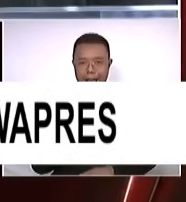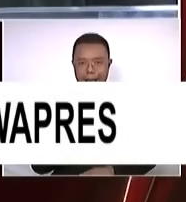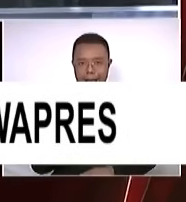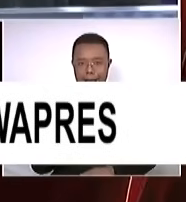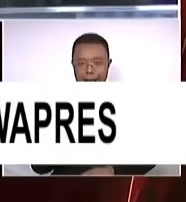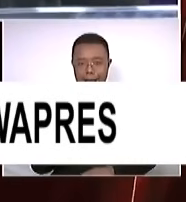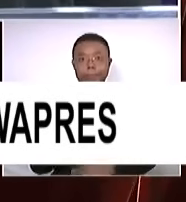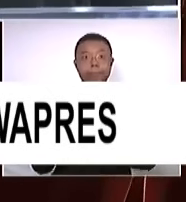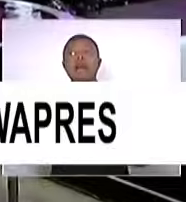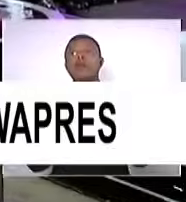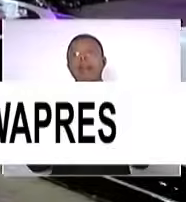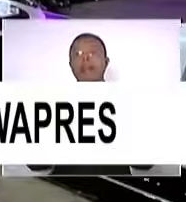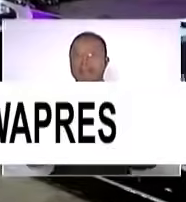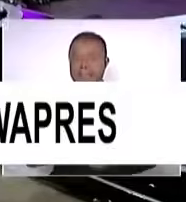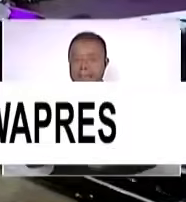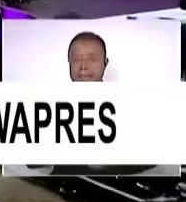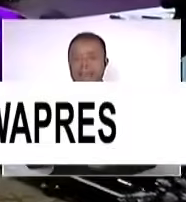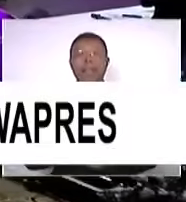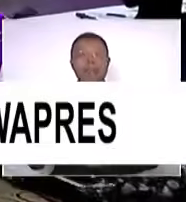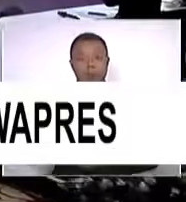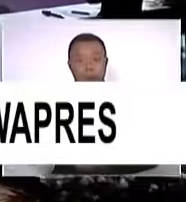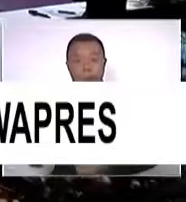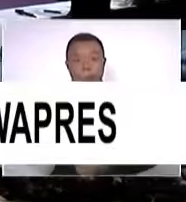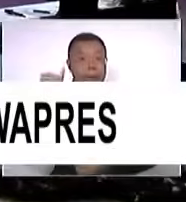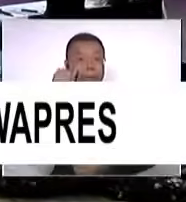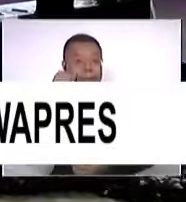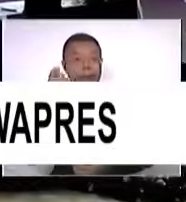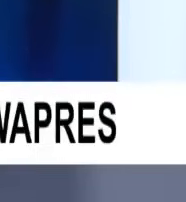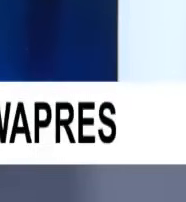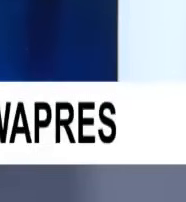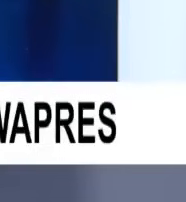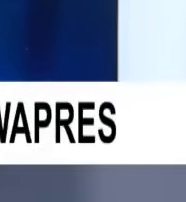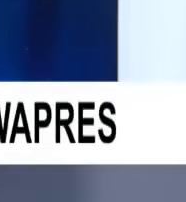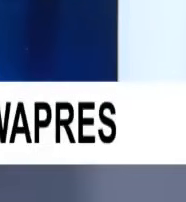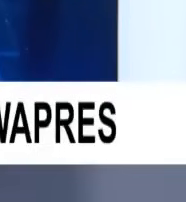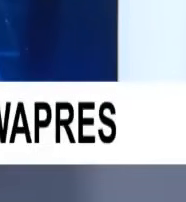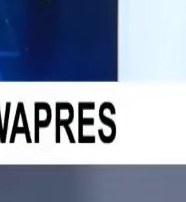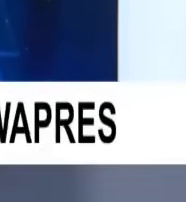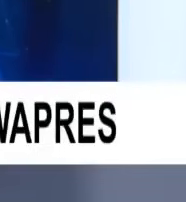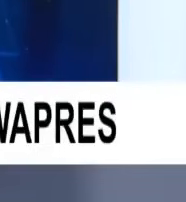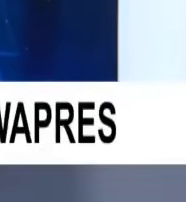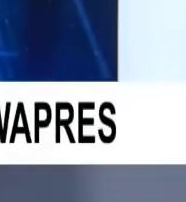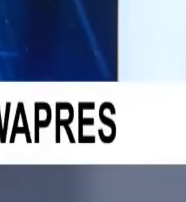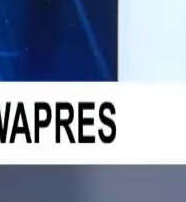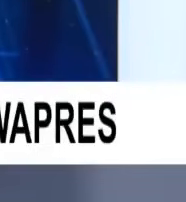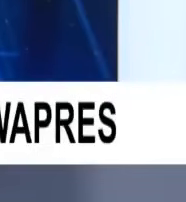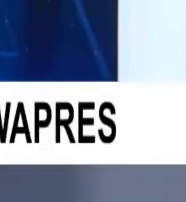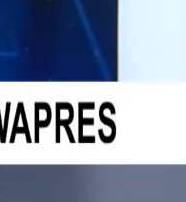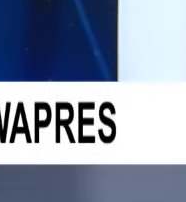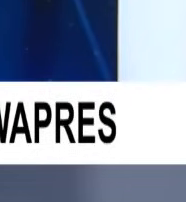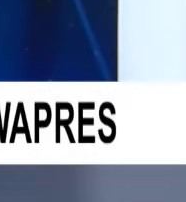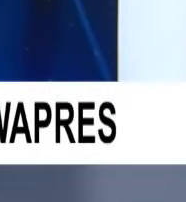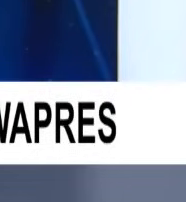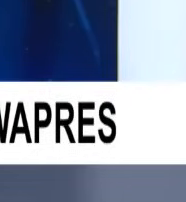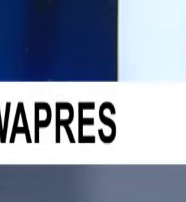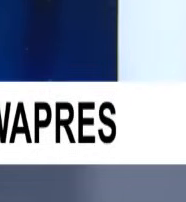tadi Ya baik kita nantikan bersama bagaimana nanti apakah EE seseru EE debat di Pekan